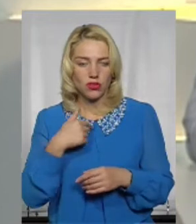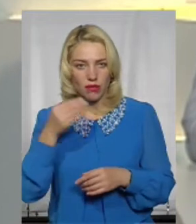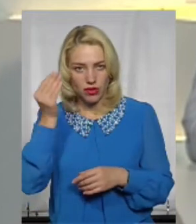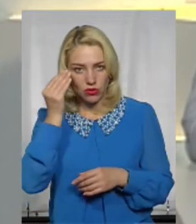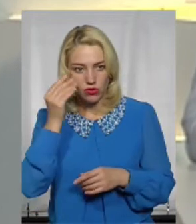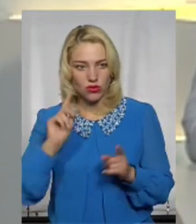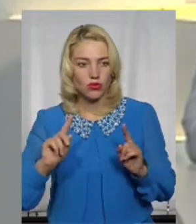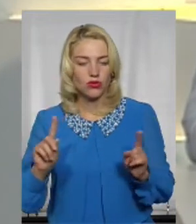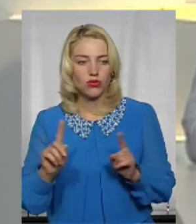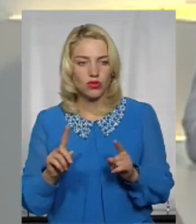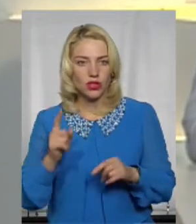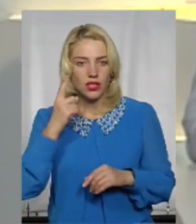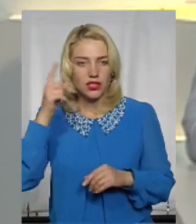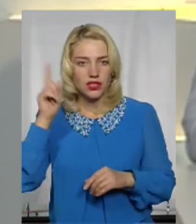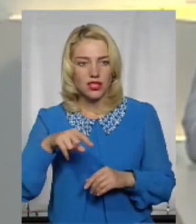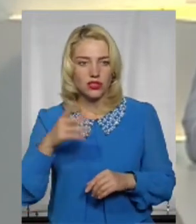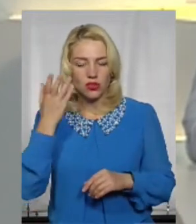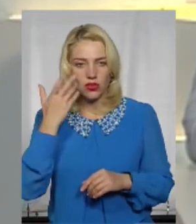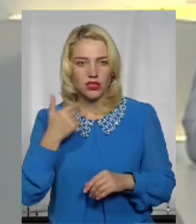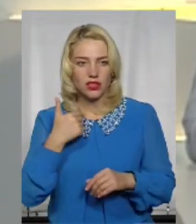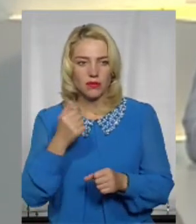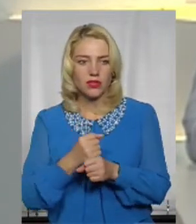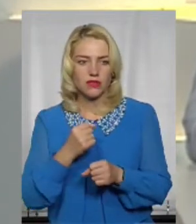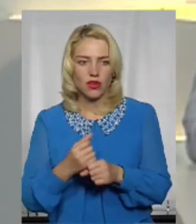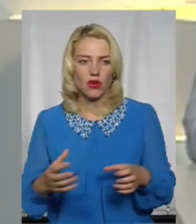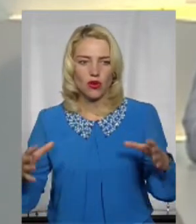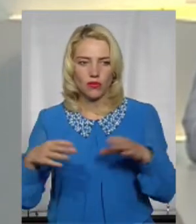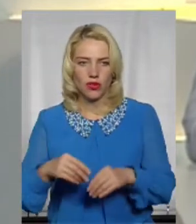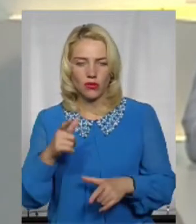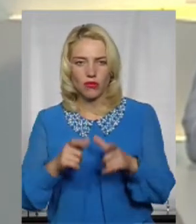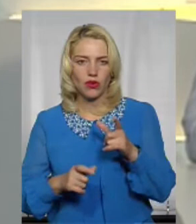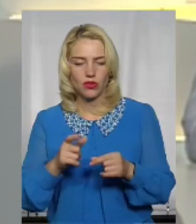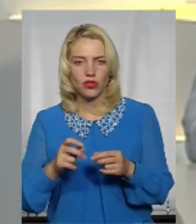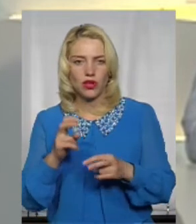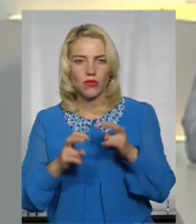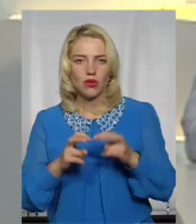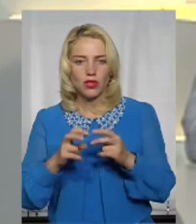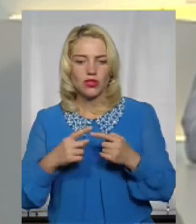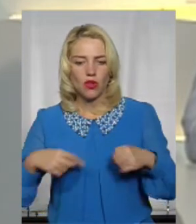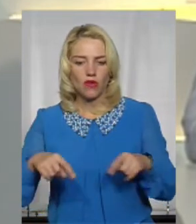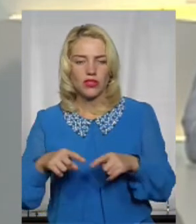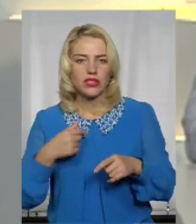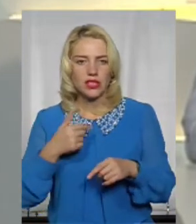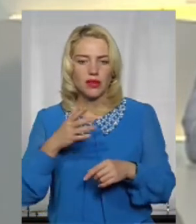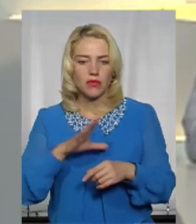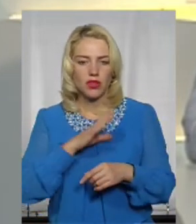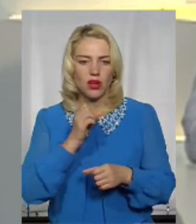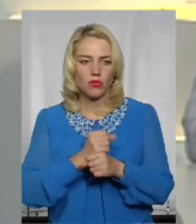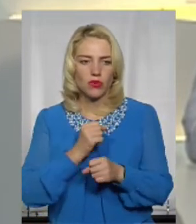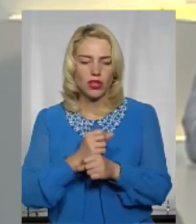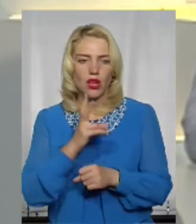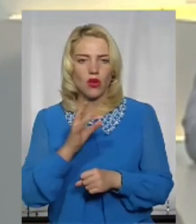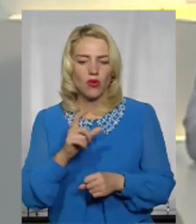підозрюю, що, знаючи, і колись працювала ще в об'єднанні молочної промисловості, якраз починалася тоді робота казеїнових